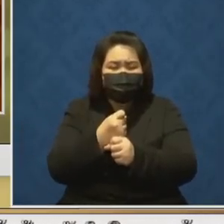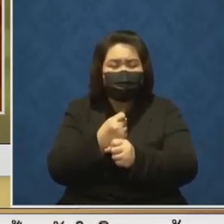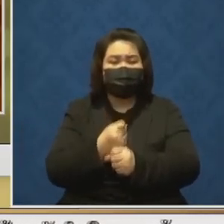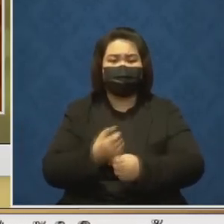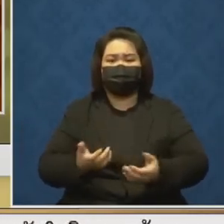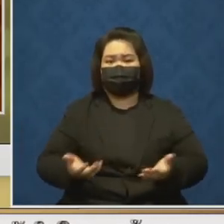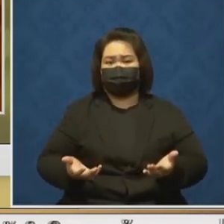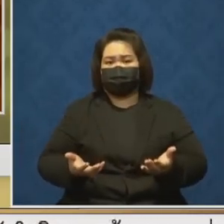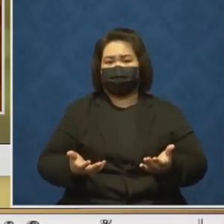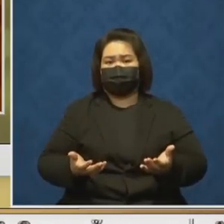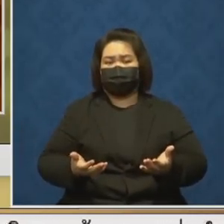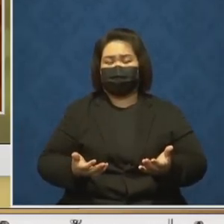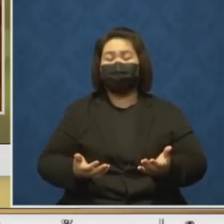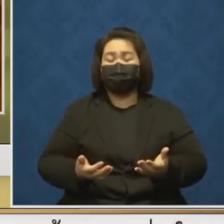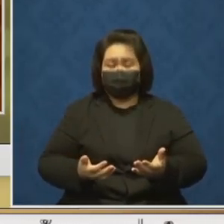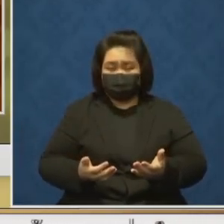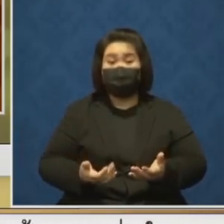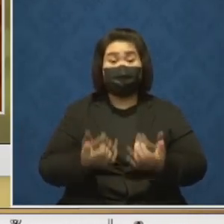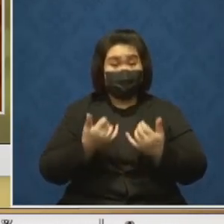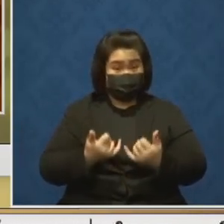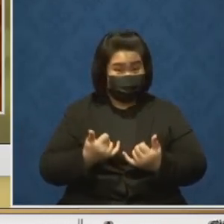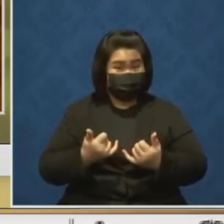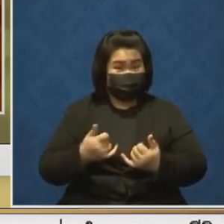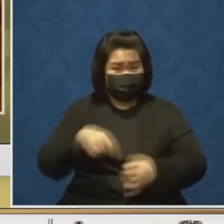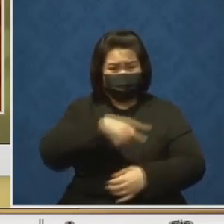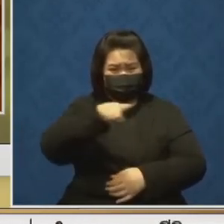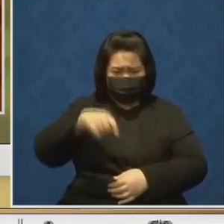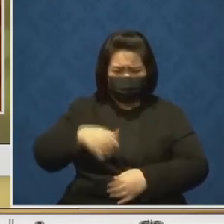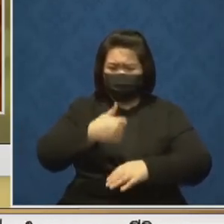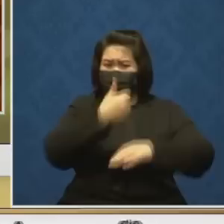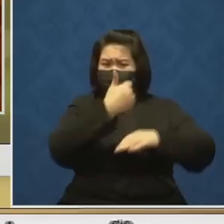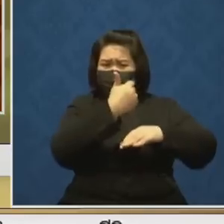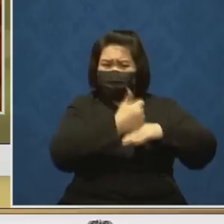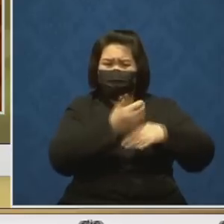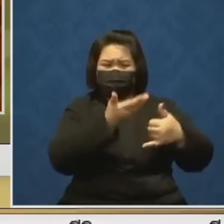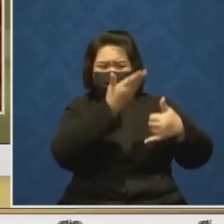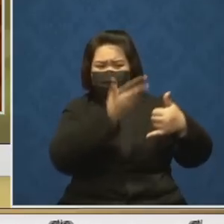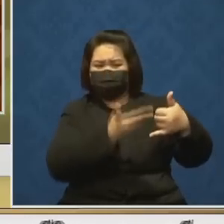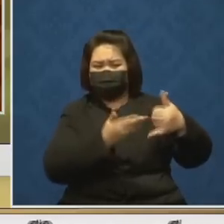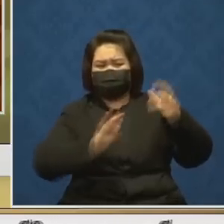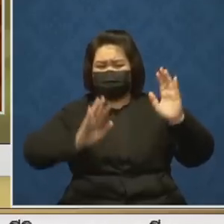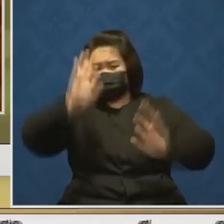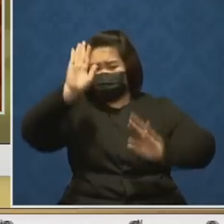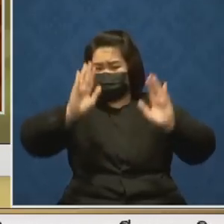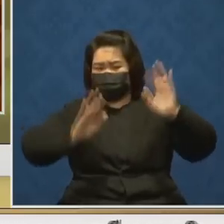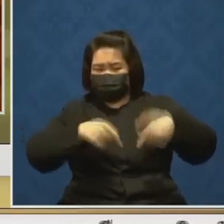ไม่ได้เหเป่ประทานในยุคทบ้านเมืองมผู้นำที่มจิไเป็นประชาทธปruktur